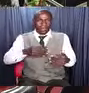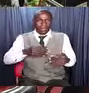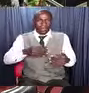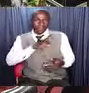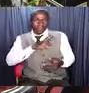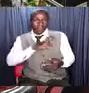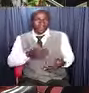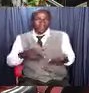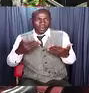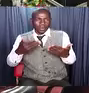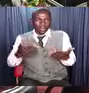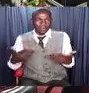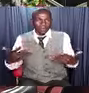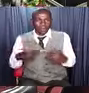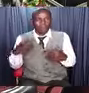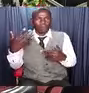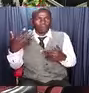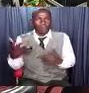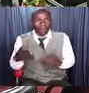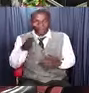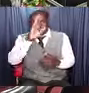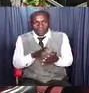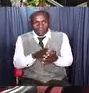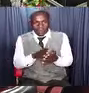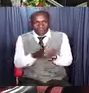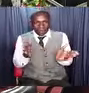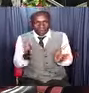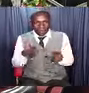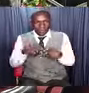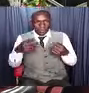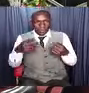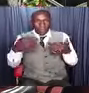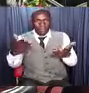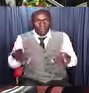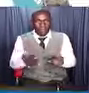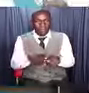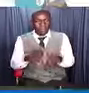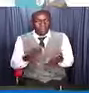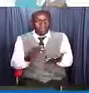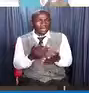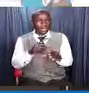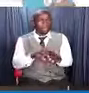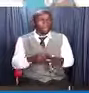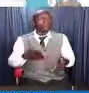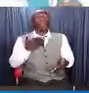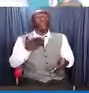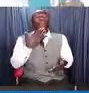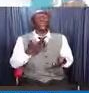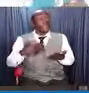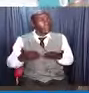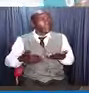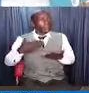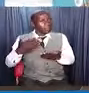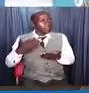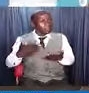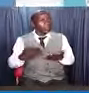la kuwapa watu vitu. To have the fruit of giving to Ndio people. Ndio Mungu naye atafunganya nawe uletewe. That's when God will command for Wengine people to brought watu wakupewa tu. Some of you are just